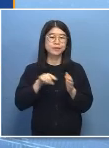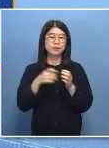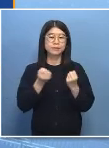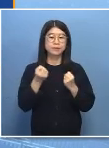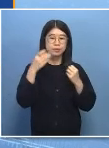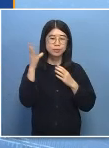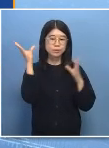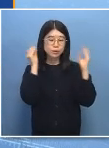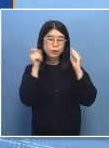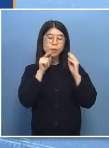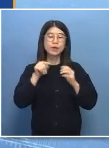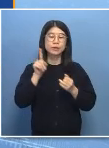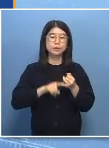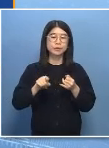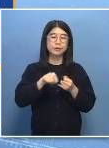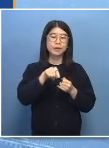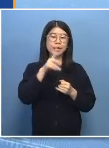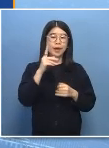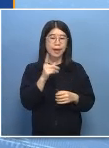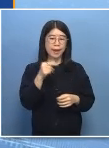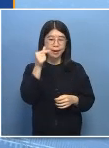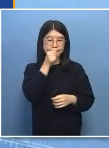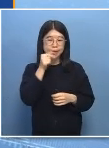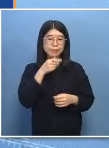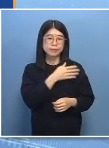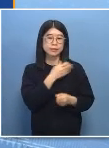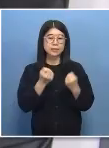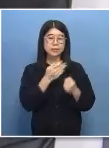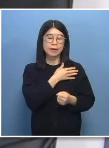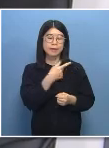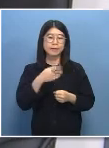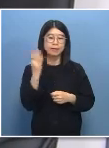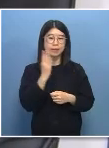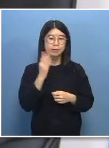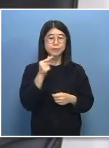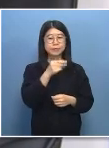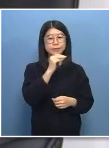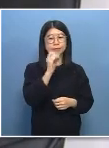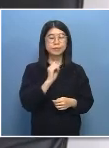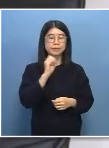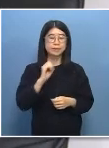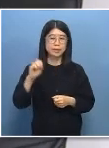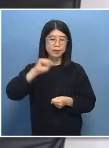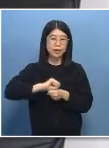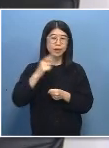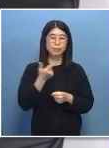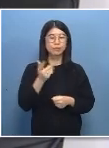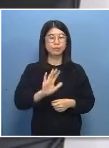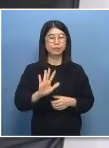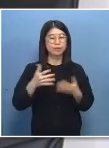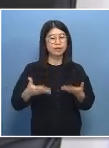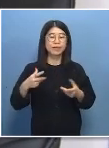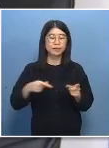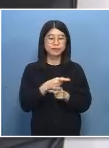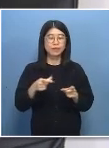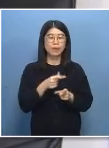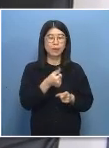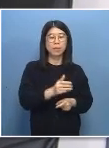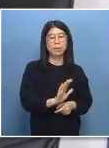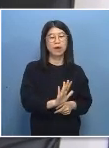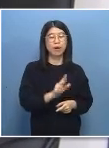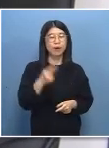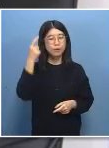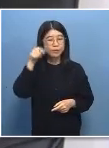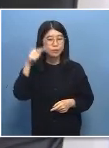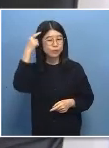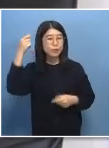調整去到汽油車牌費嘅大約70%。 就唔好加太多啦，因為而家經濟都唔係話太好，係嘛？咁你想